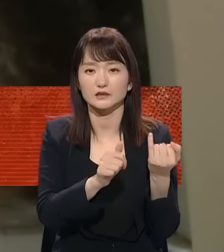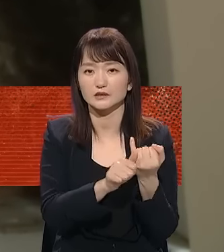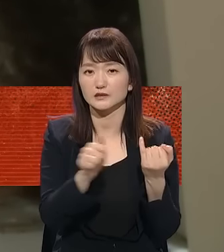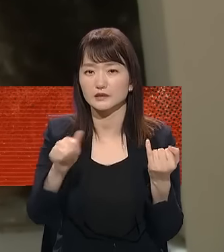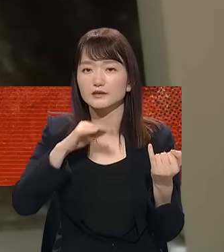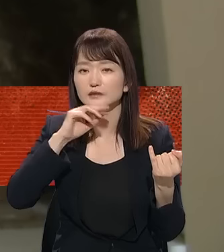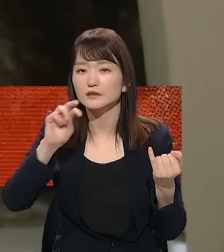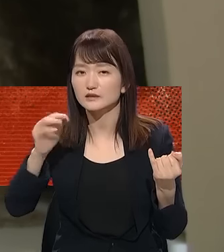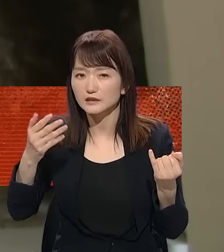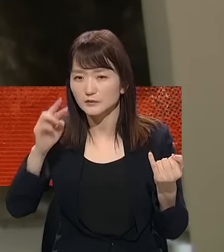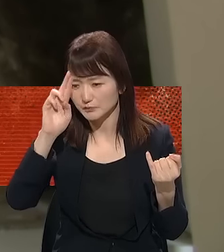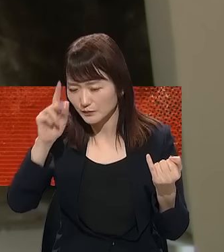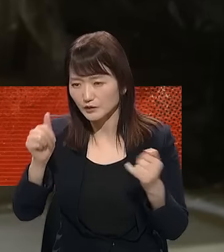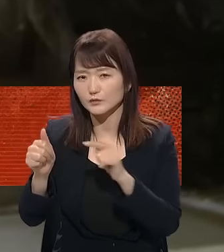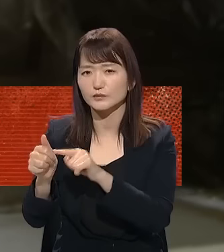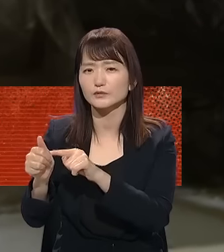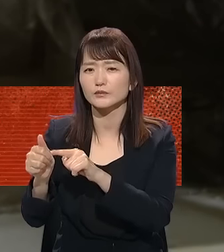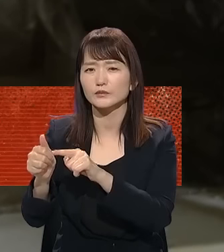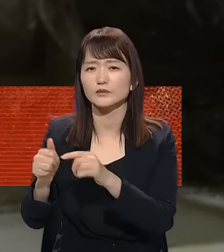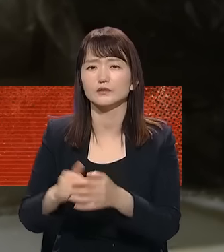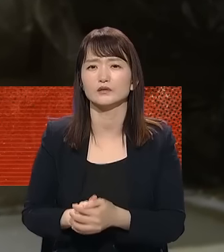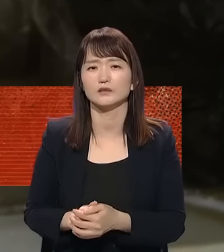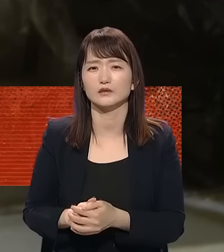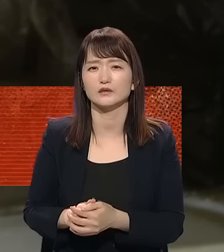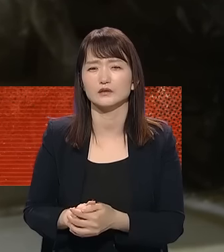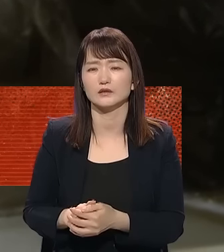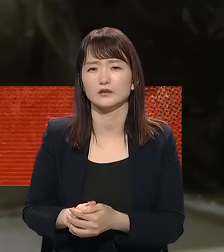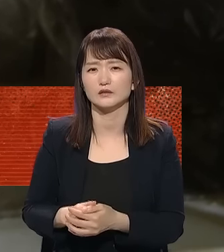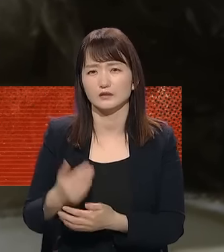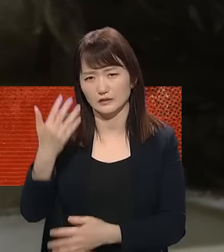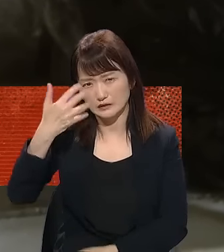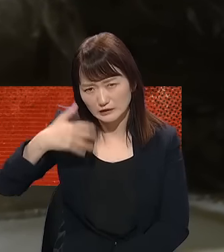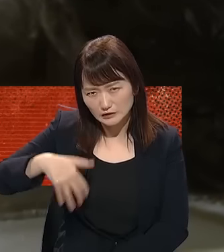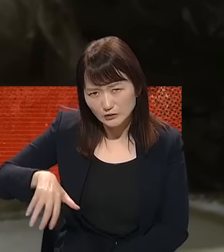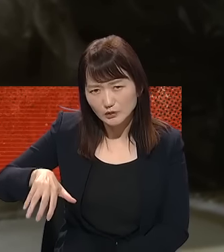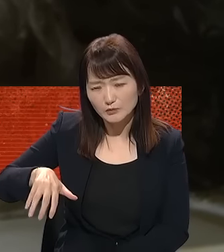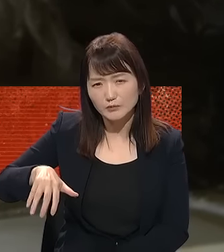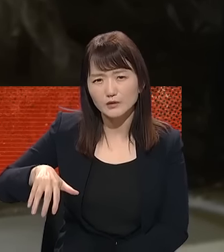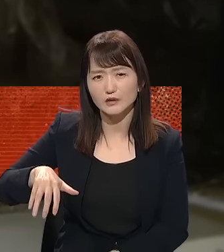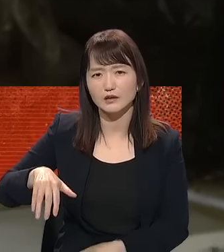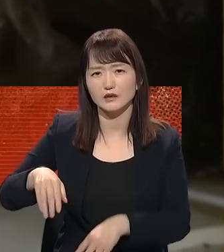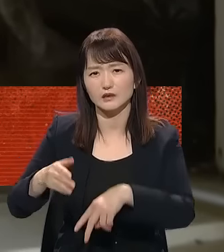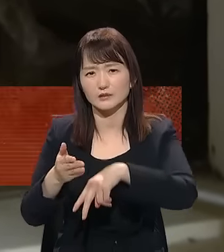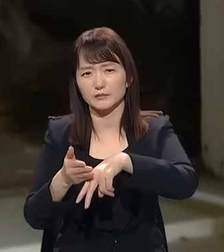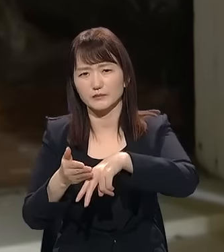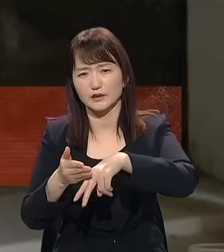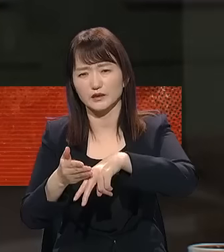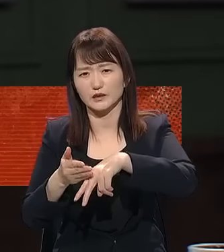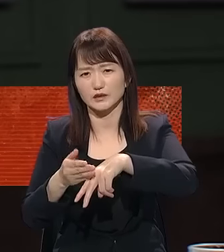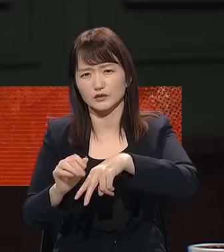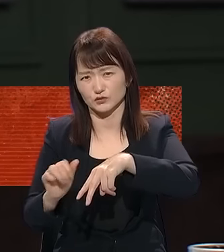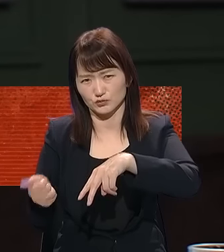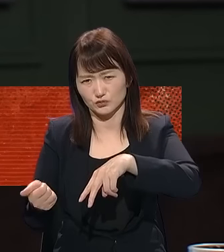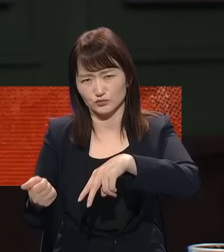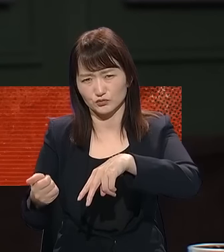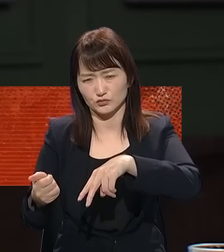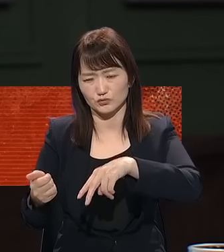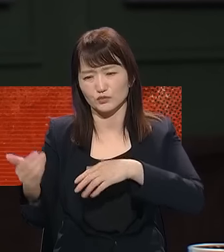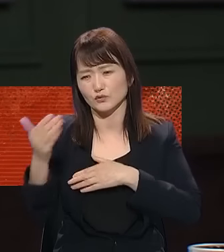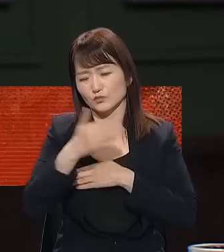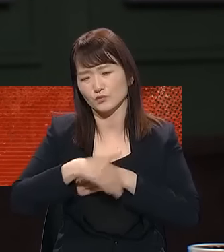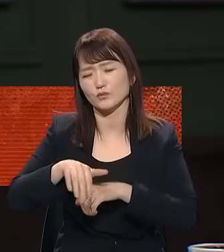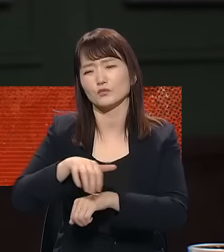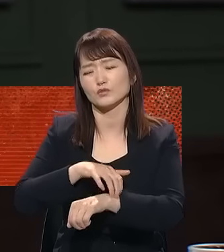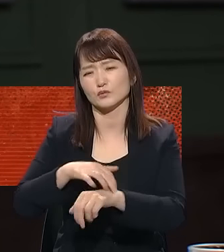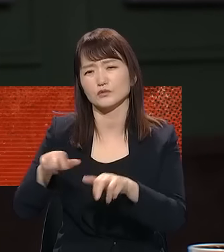씨로 드러났습니다 그런데 박씨는 심한 소화 마비로 하반신을 쓰지 못하는 지체장애 2급이 있습니다 그렇다면 별다른